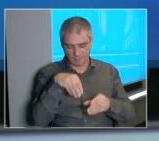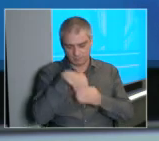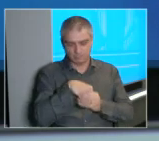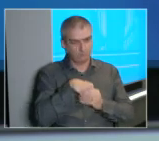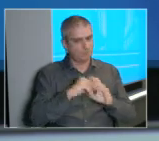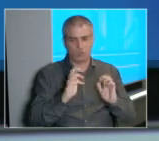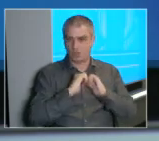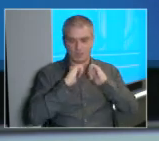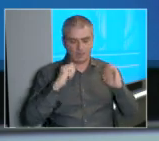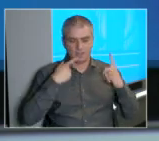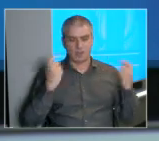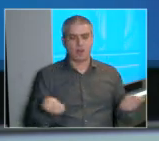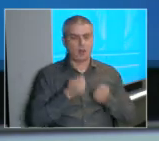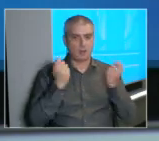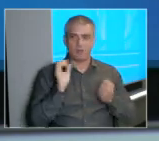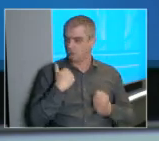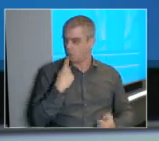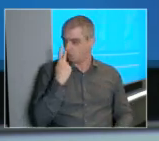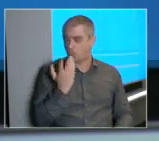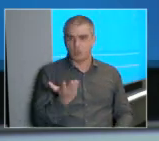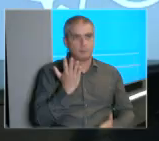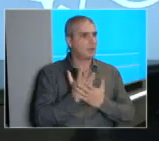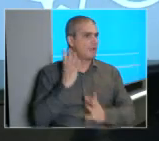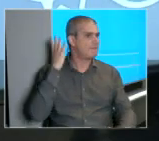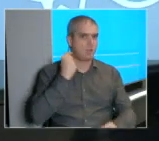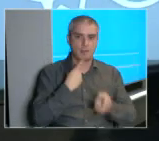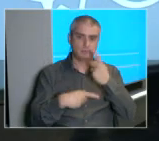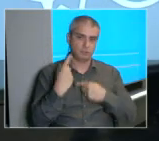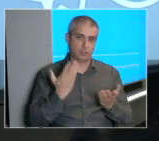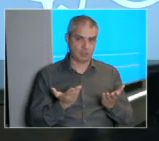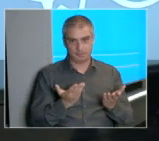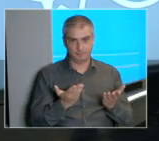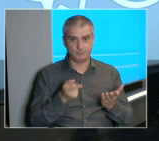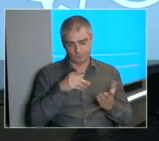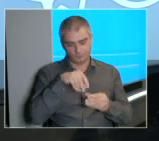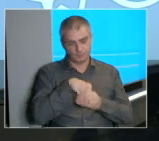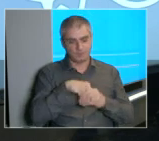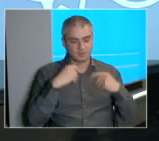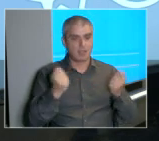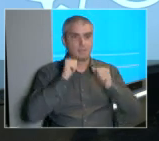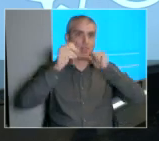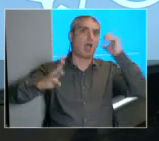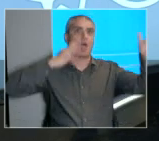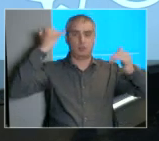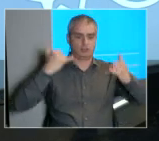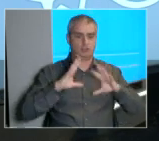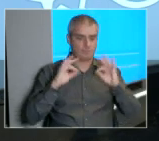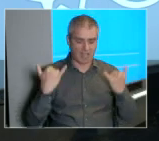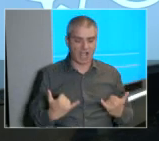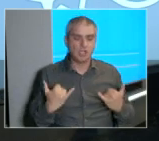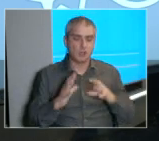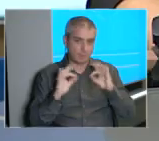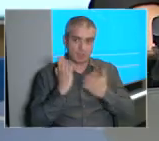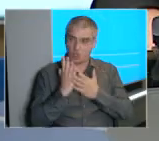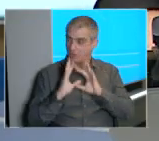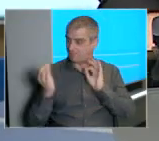חלק בלתי נפרד מקמפיין שאנחנו רואים אותו כבר הרבה שנים, שהוא חלק מקמפיין גוואלד שעכשיו מתחיל, היום מתחיל,